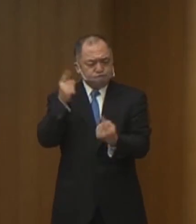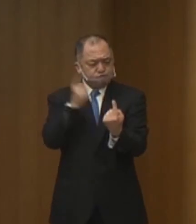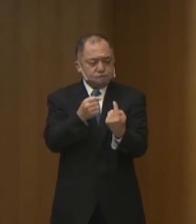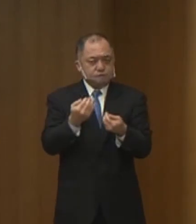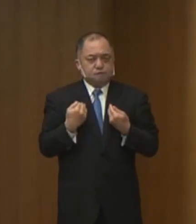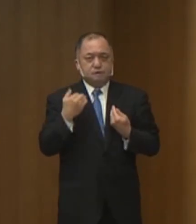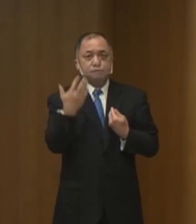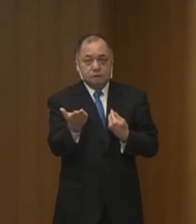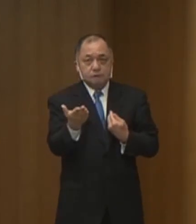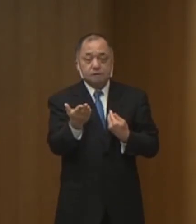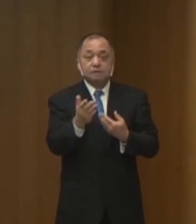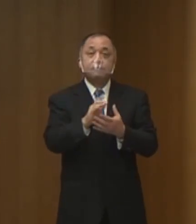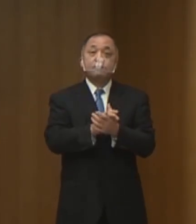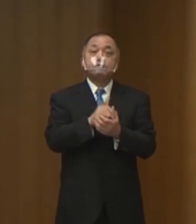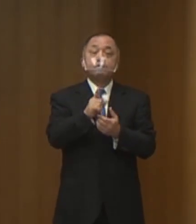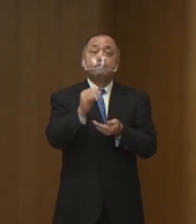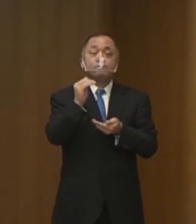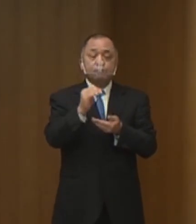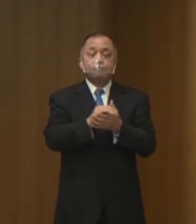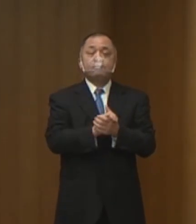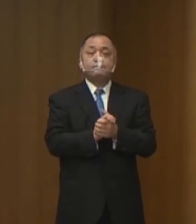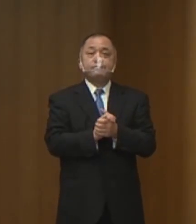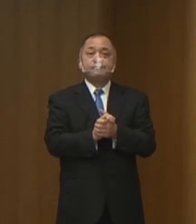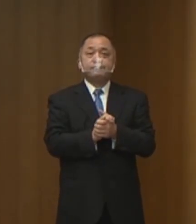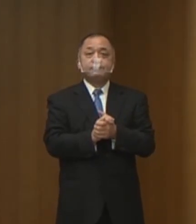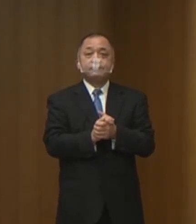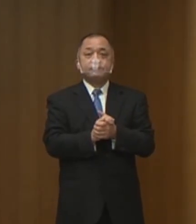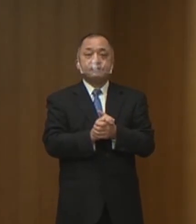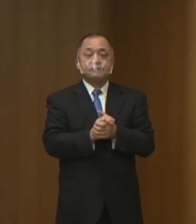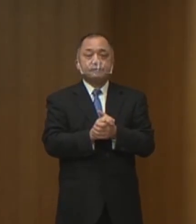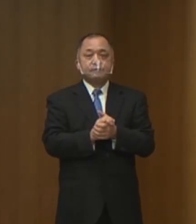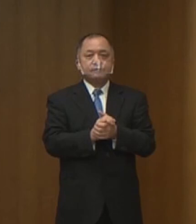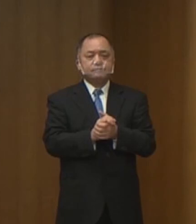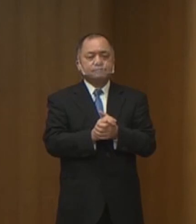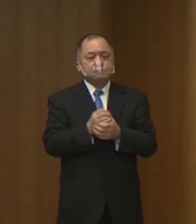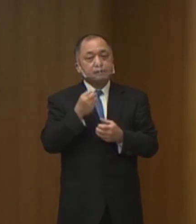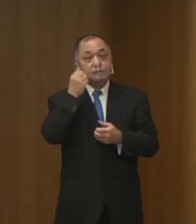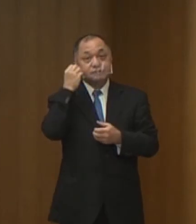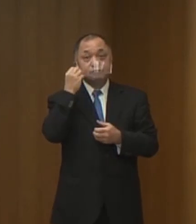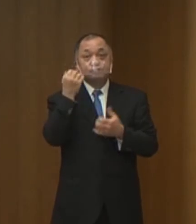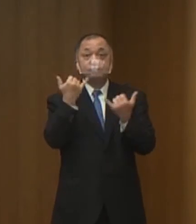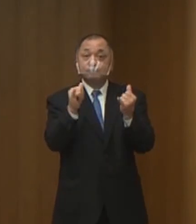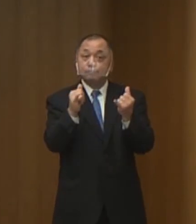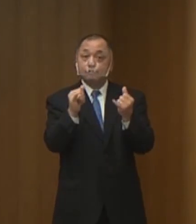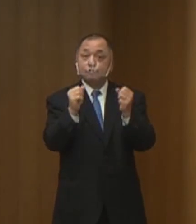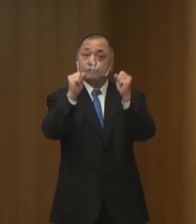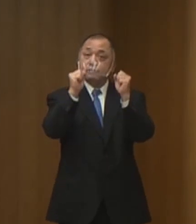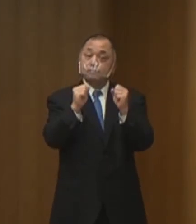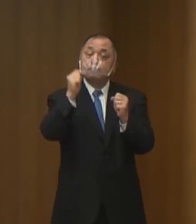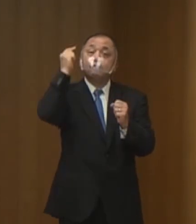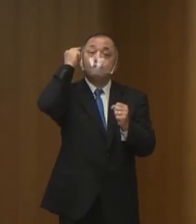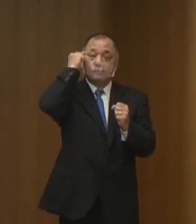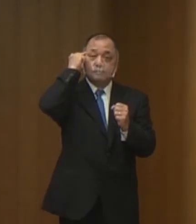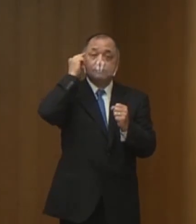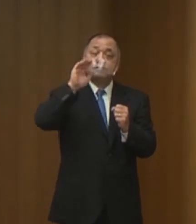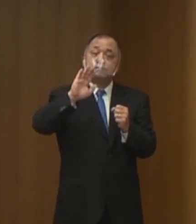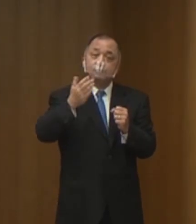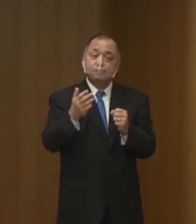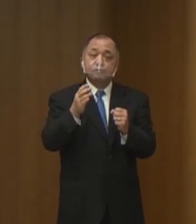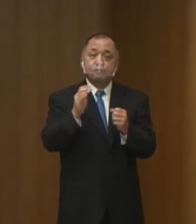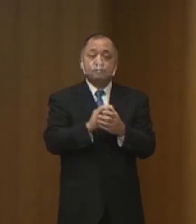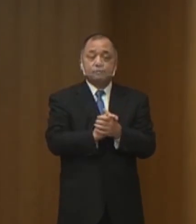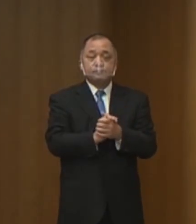か、簡単に言えば、こういったことをですね、お感じになられる方がいらっしゃるかもしれませんけども、今